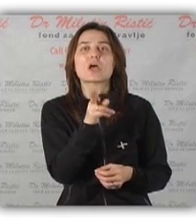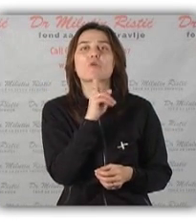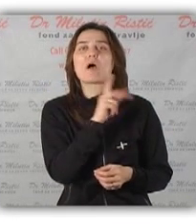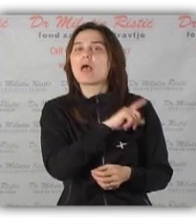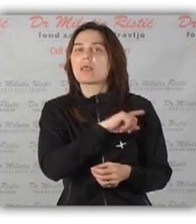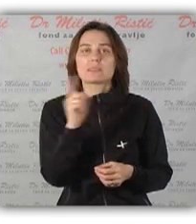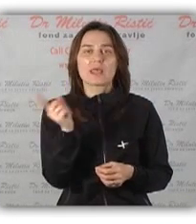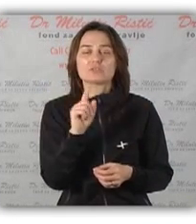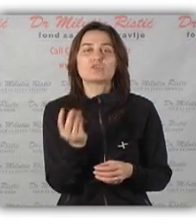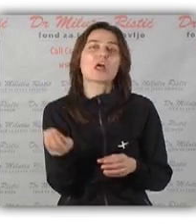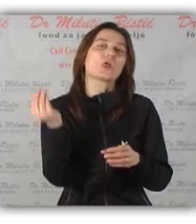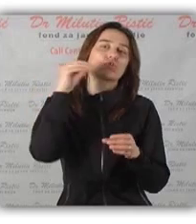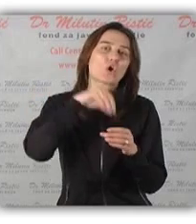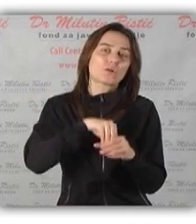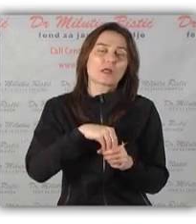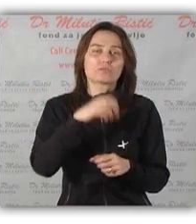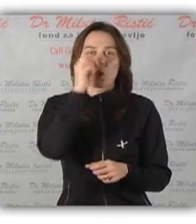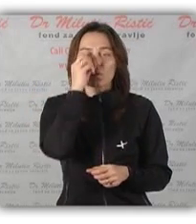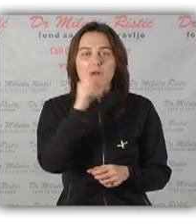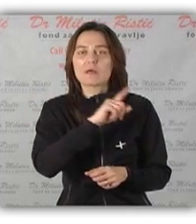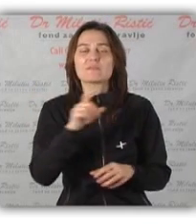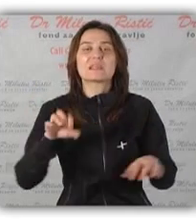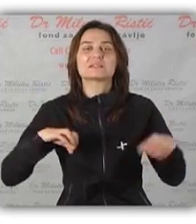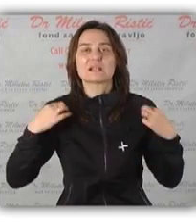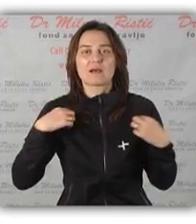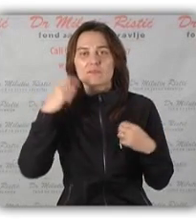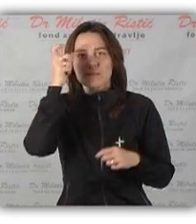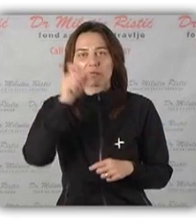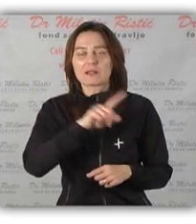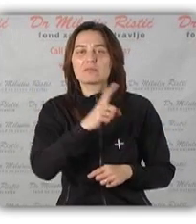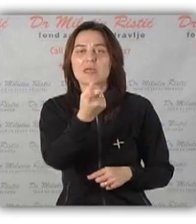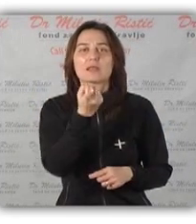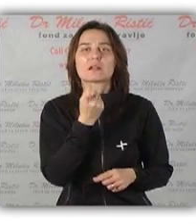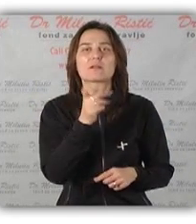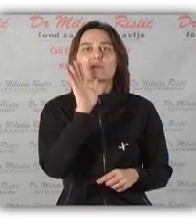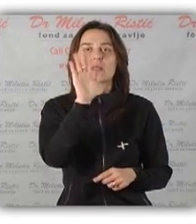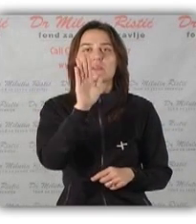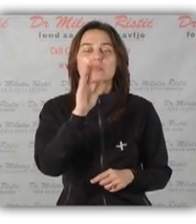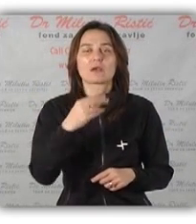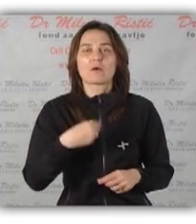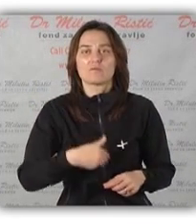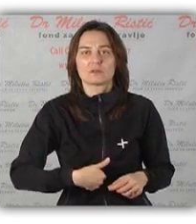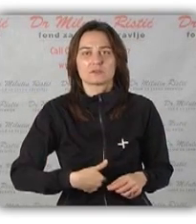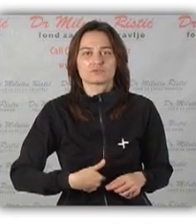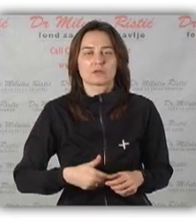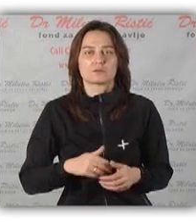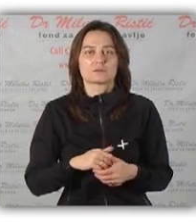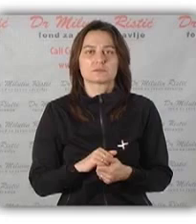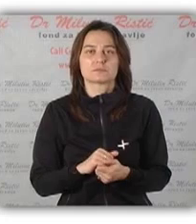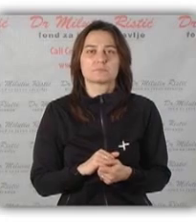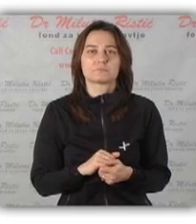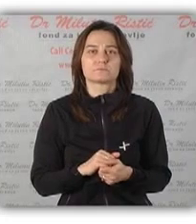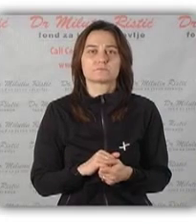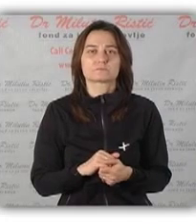i ishranu koja neće dodatno ugroziti ni zdravlje pacijenta, ni iritirati njegov digestivni